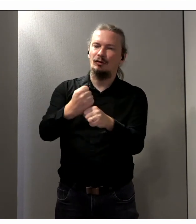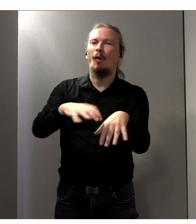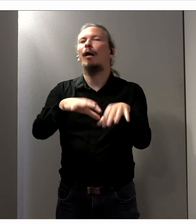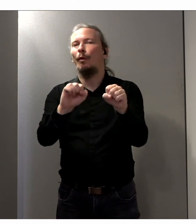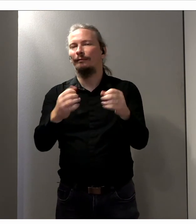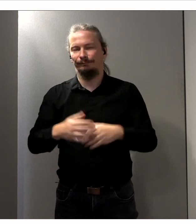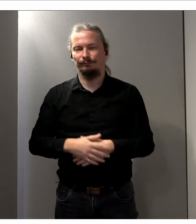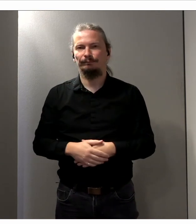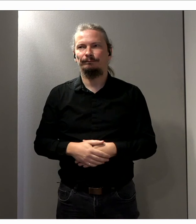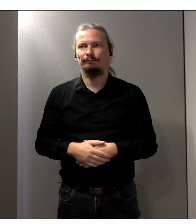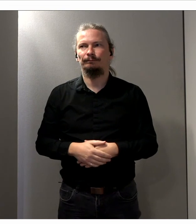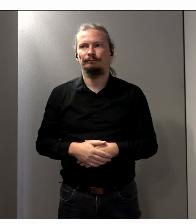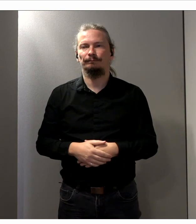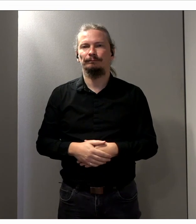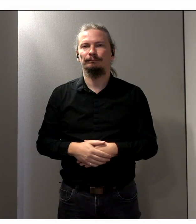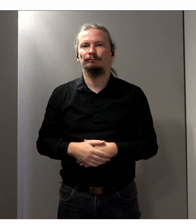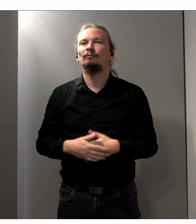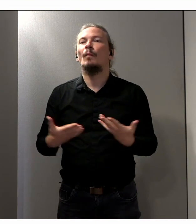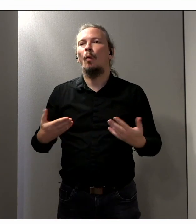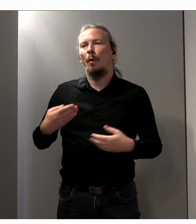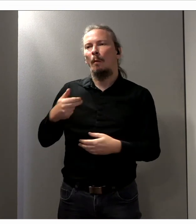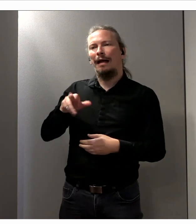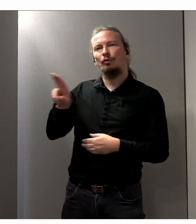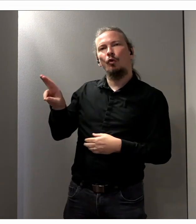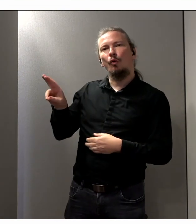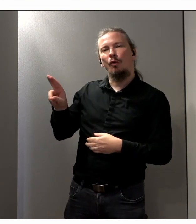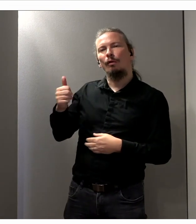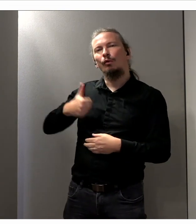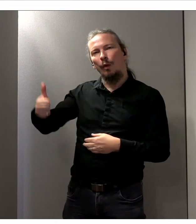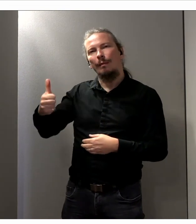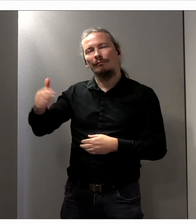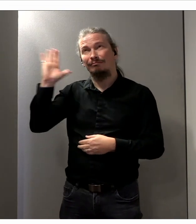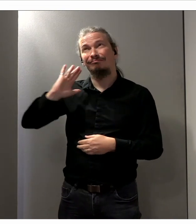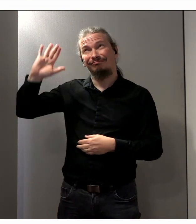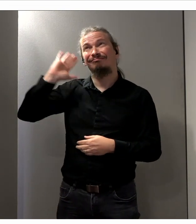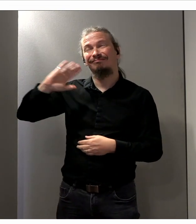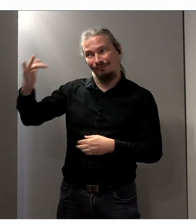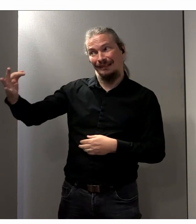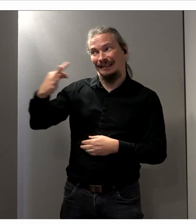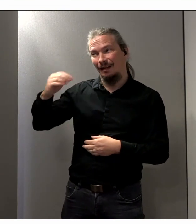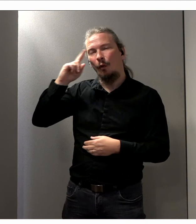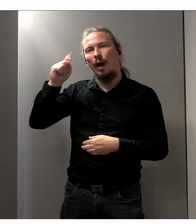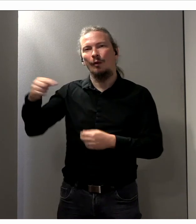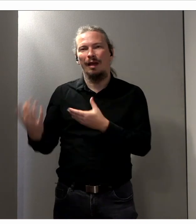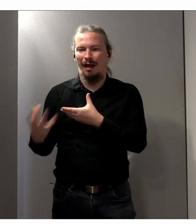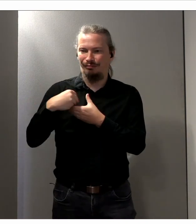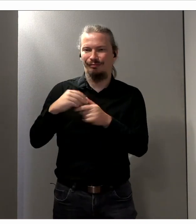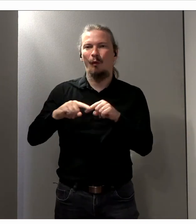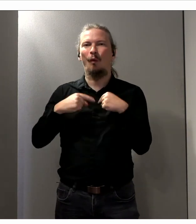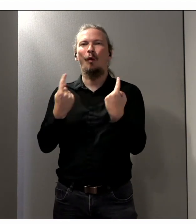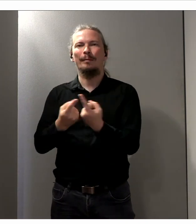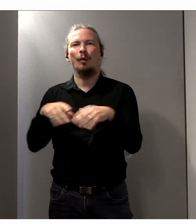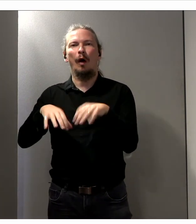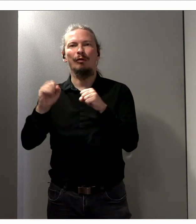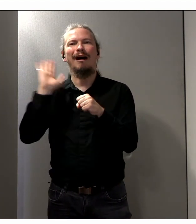emploi. Voilà, je dois dire que Mathieu m'en avait parlé quand il était un membre, assesseur même, de la